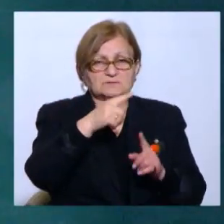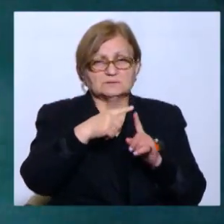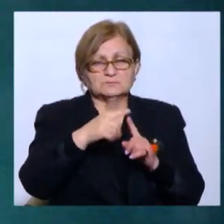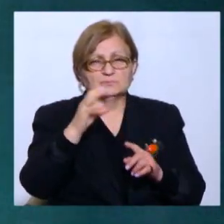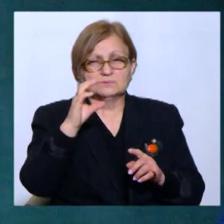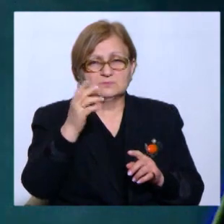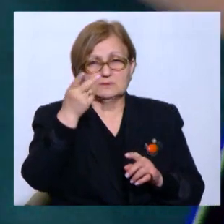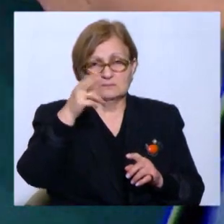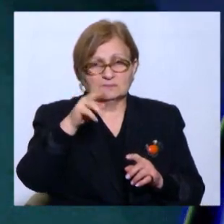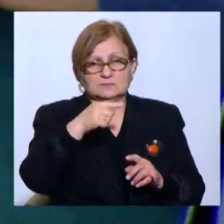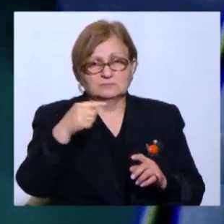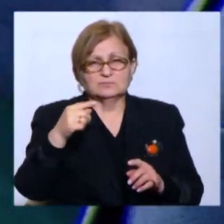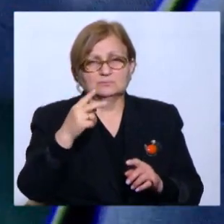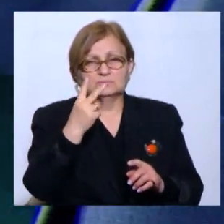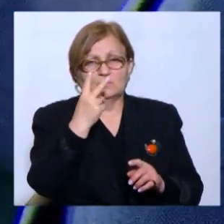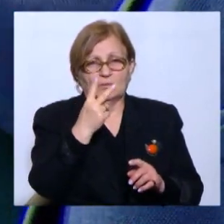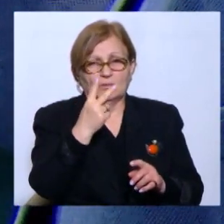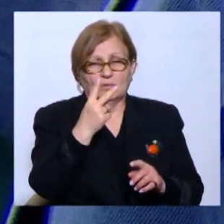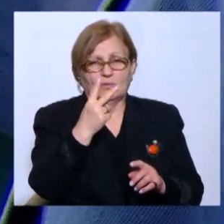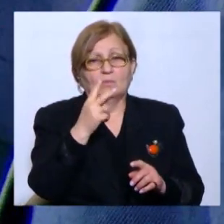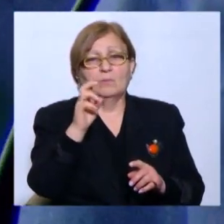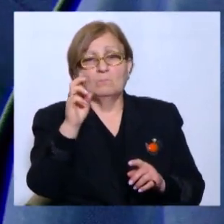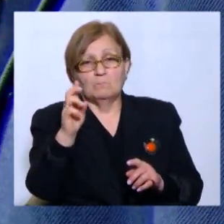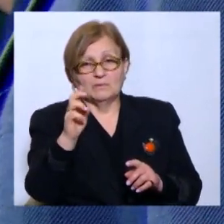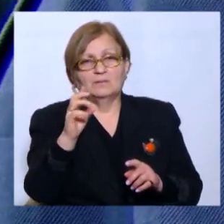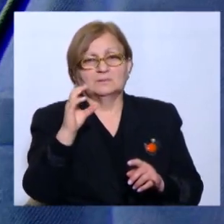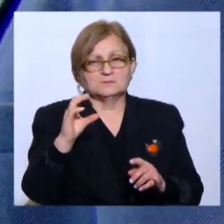minus 2 a bc ამ შემთხვევაში